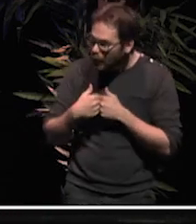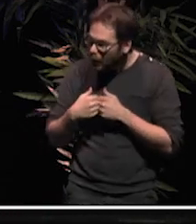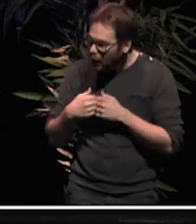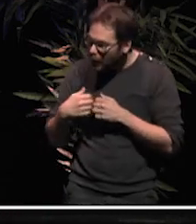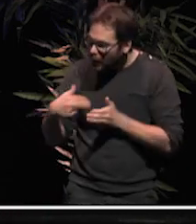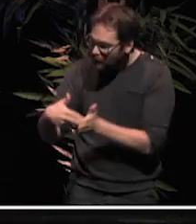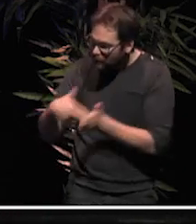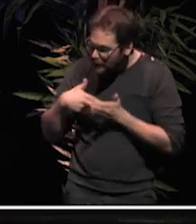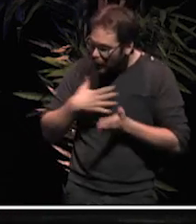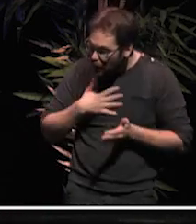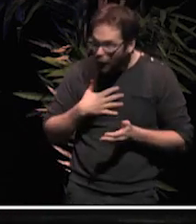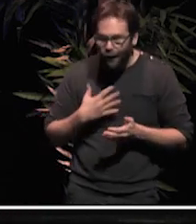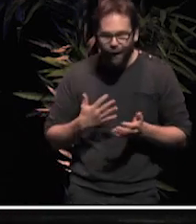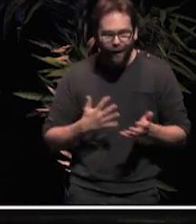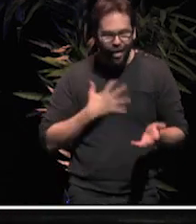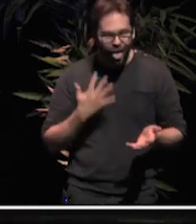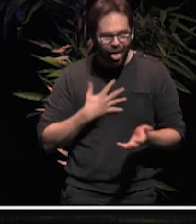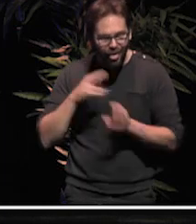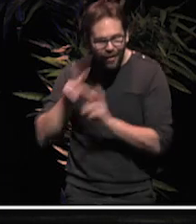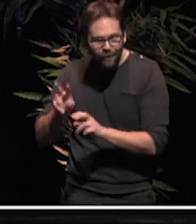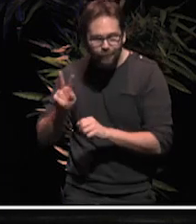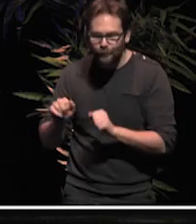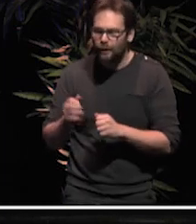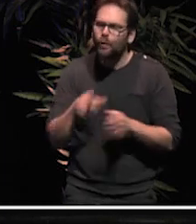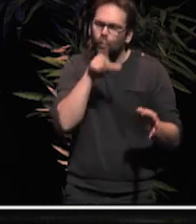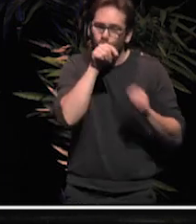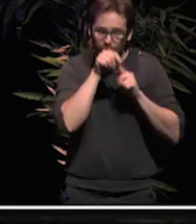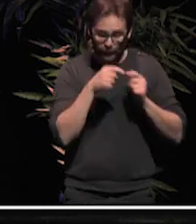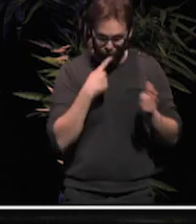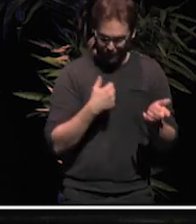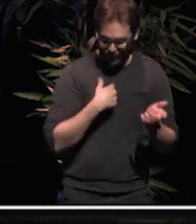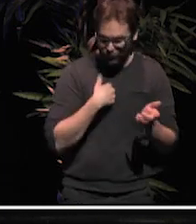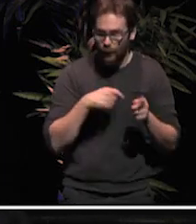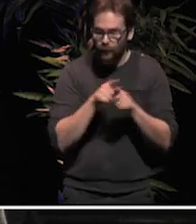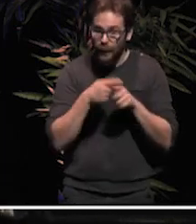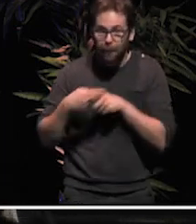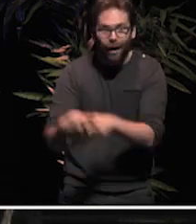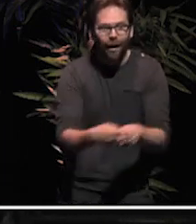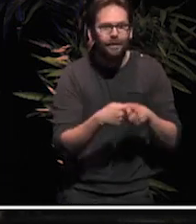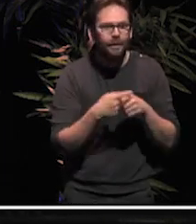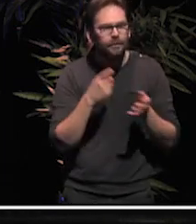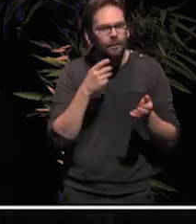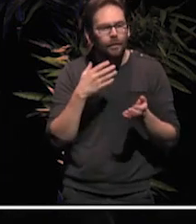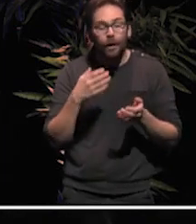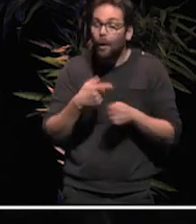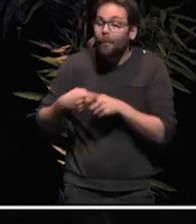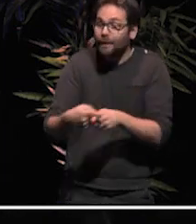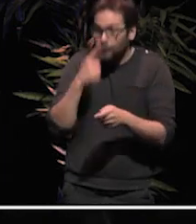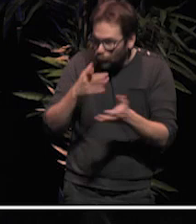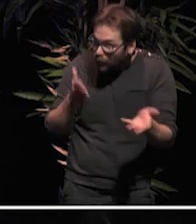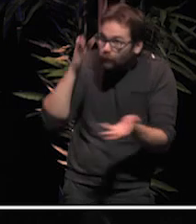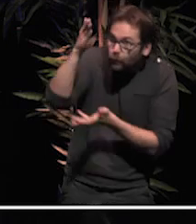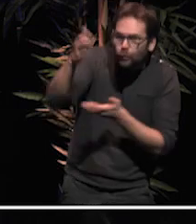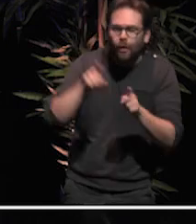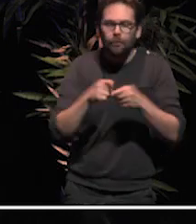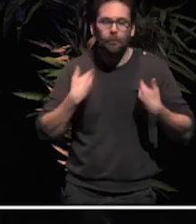ça grâce à ce moteur de recherche. Donc tweeter pour moi, c'est à la fois altruiste et personnel. Altruiste pour donner aux gens envie du futur, qui est un peu mon rôle de